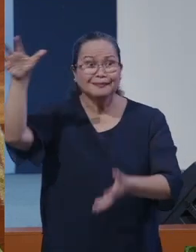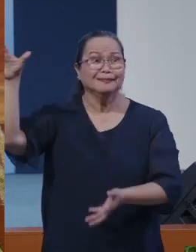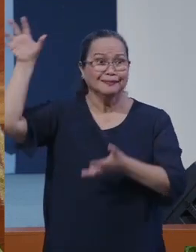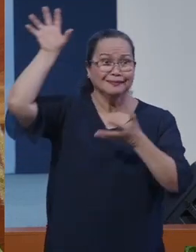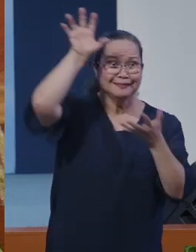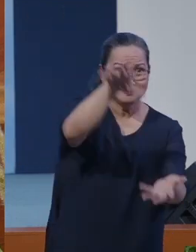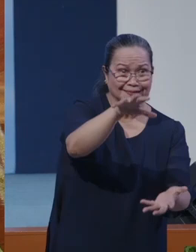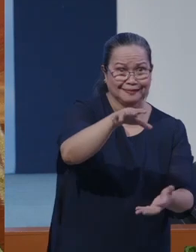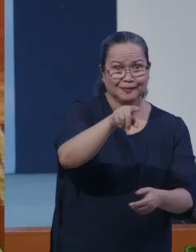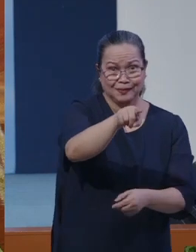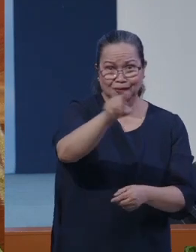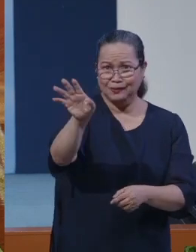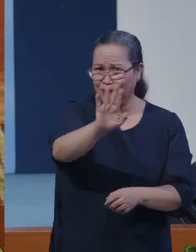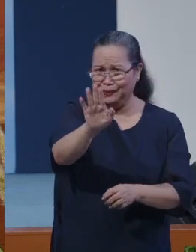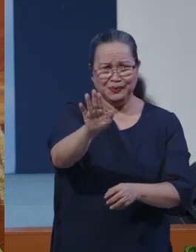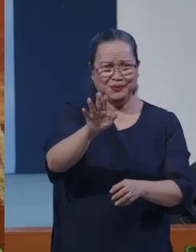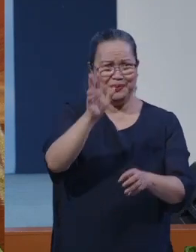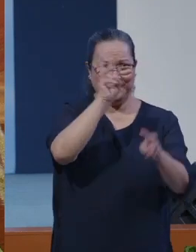Dapat hindi, di ba?